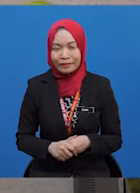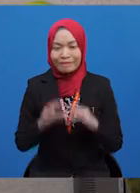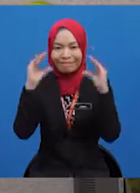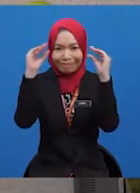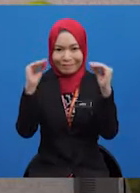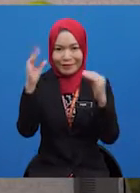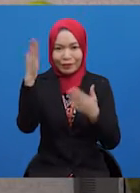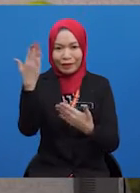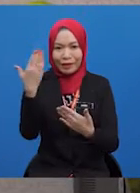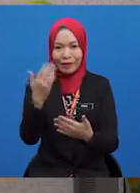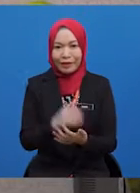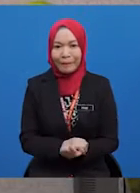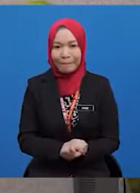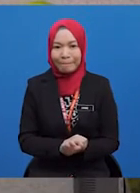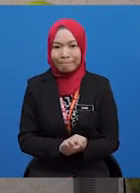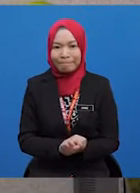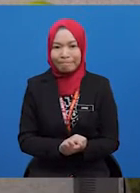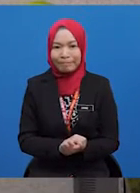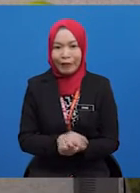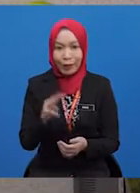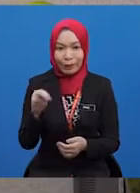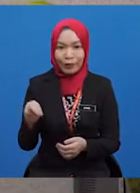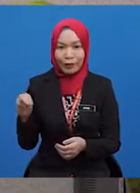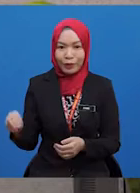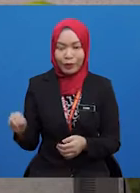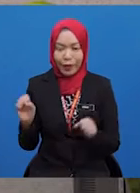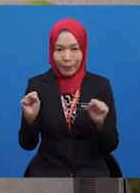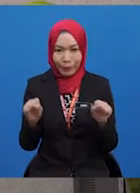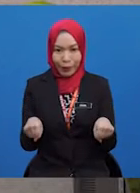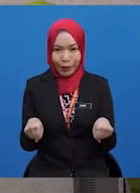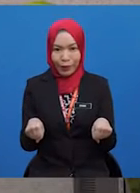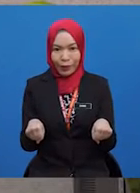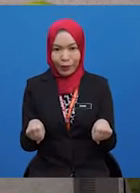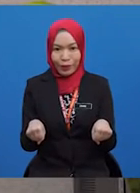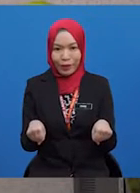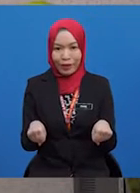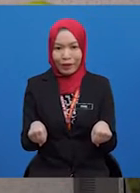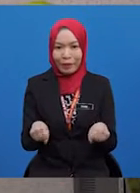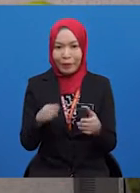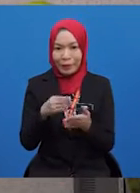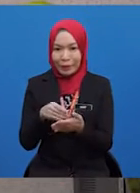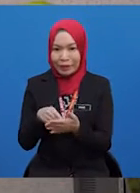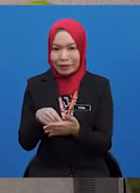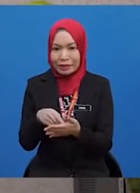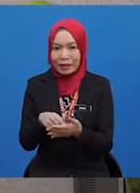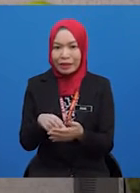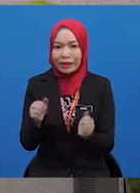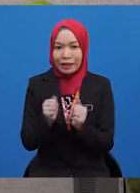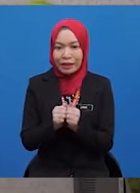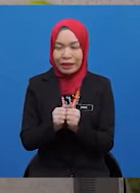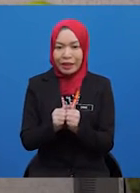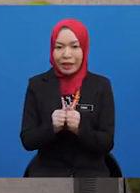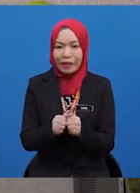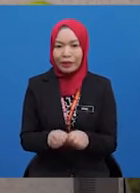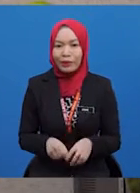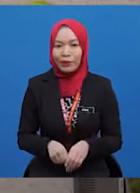Cikgu harap selepas ini, murid-murid boleh berbincang dengan guru